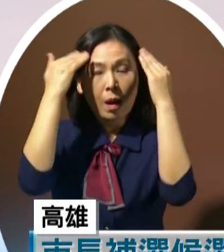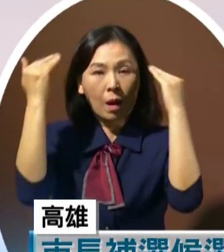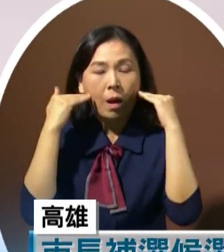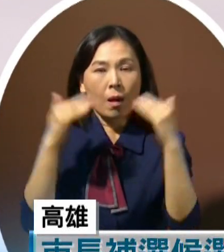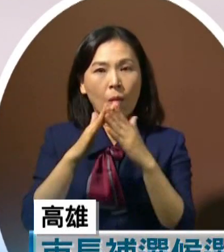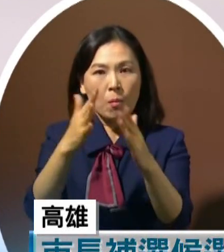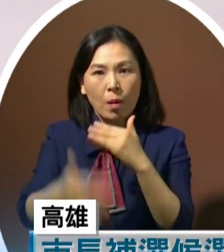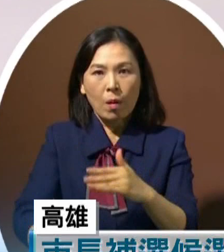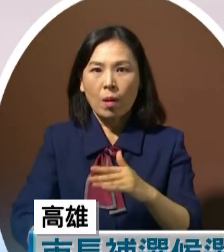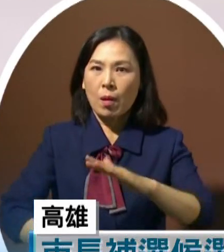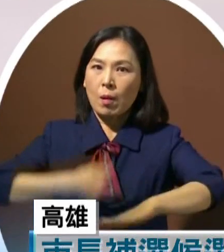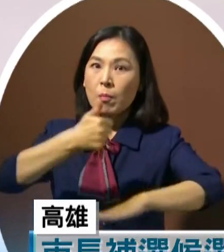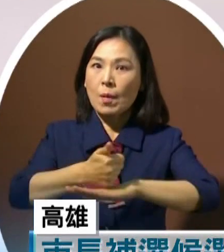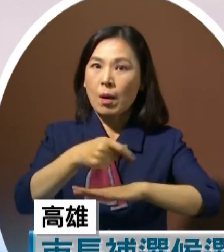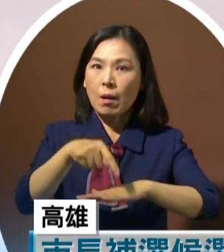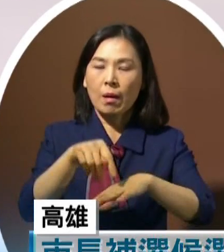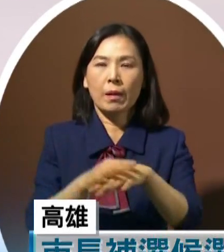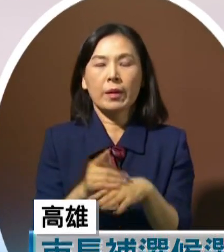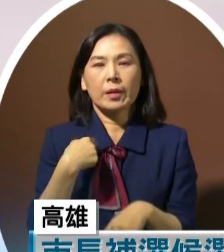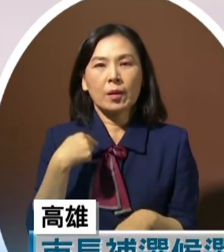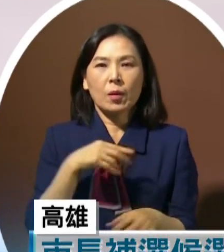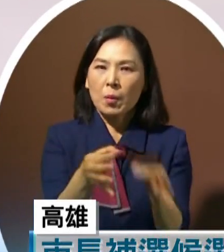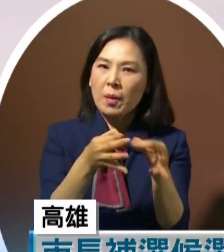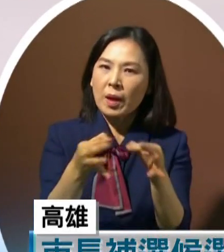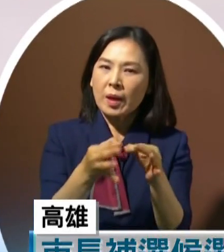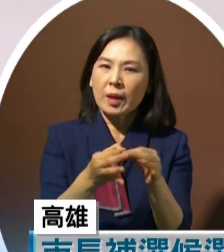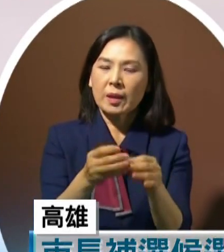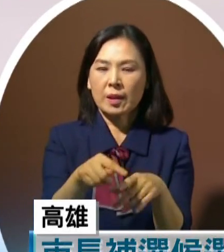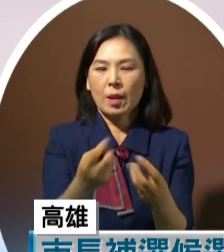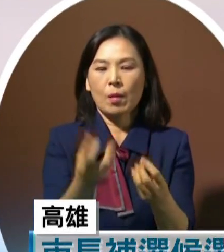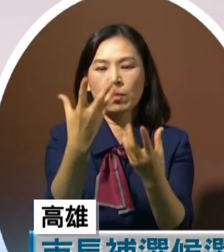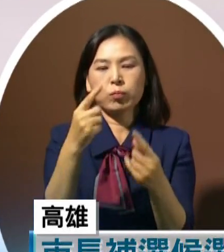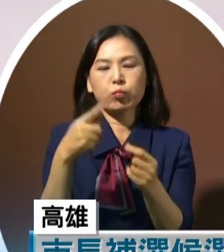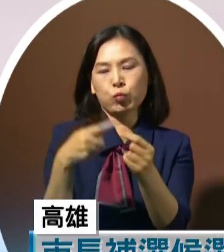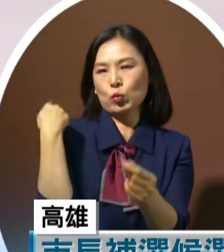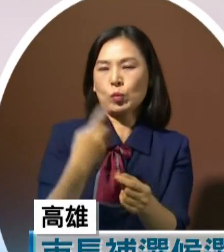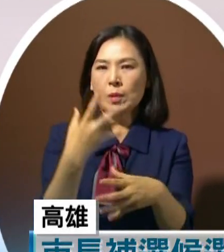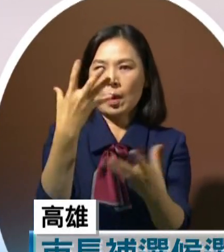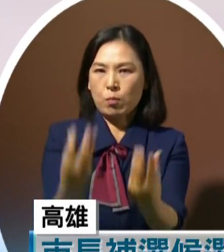后，我们的盈利事业销售额在去年却减少了